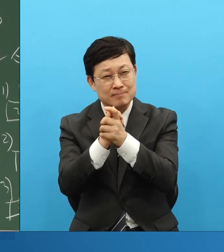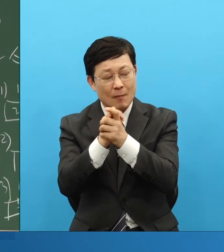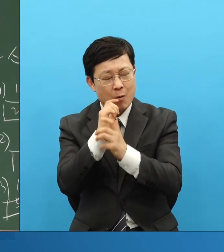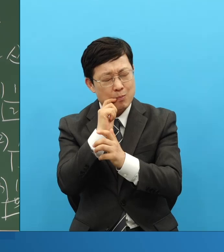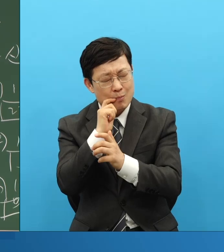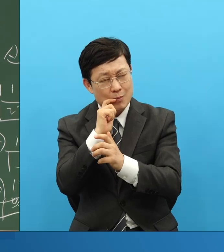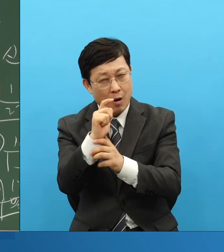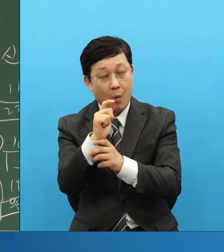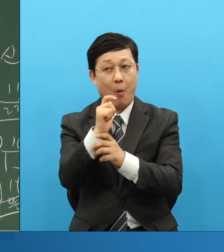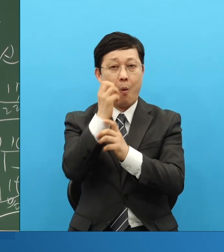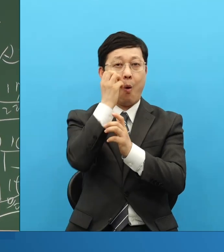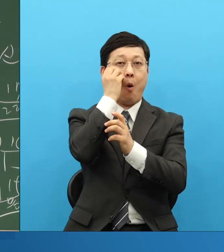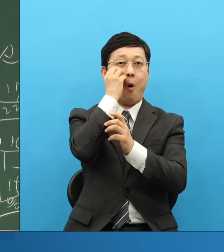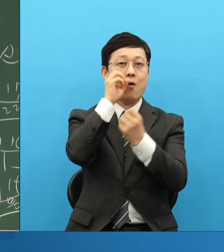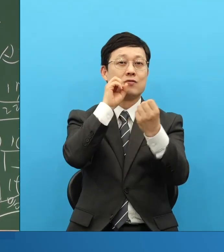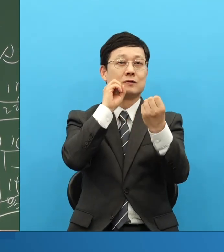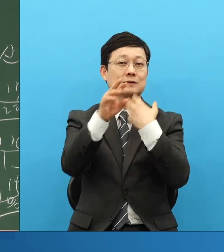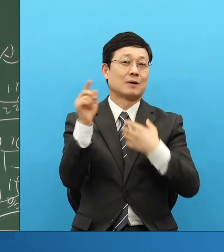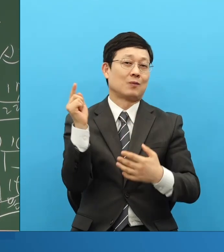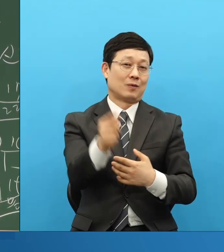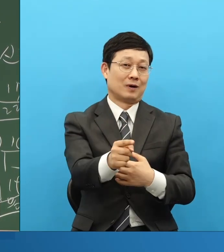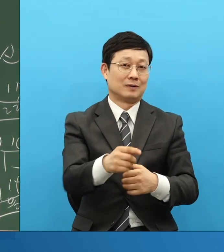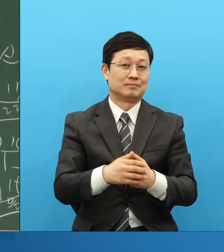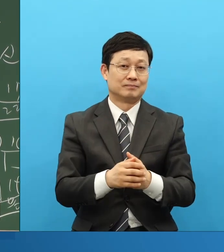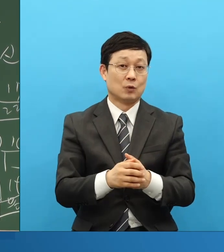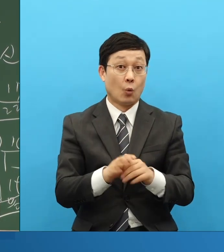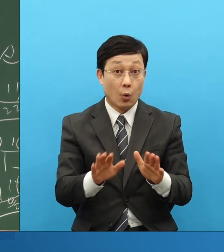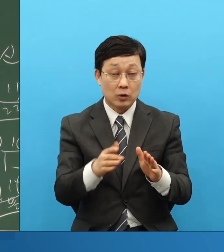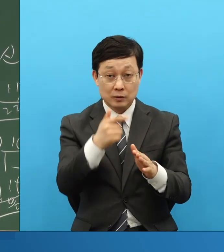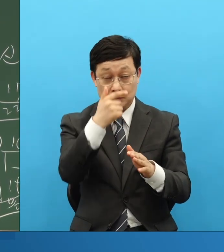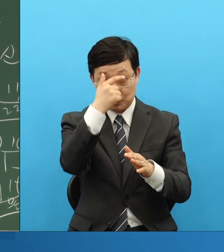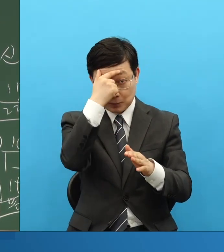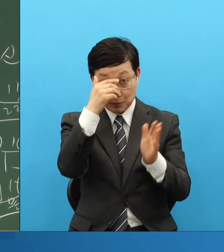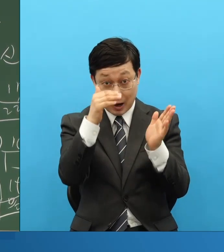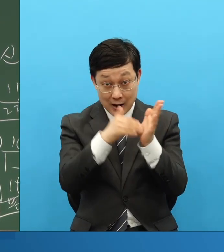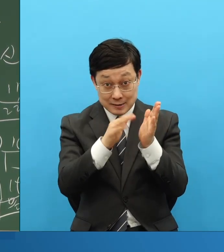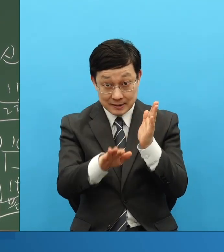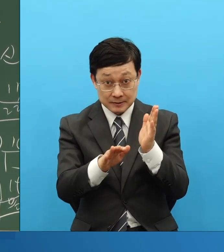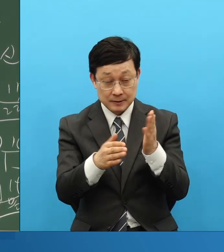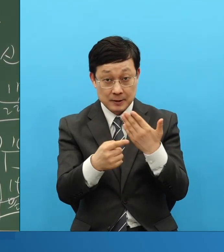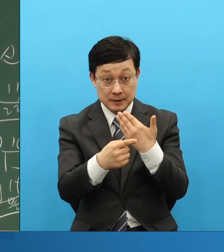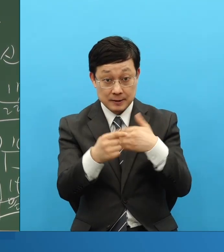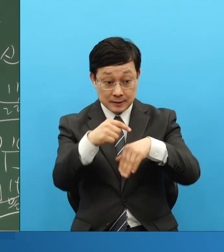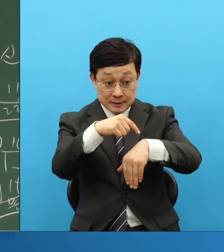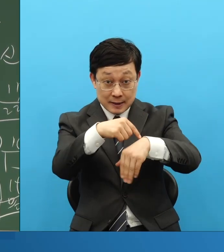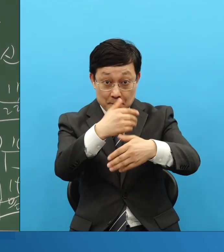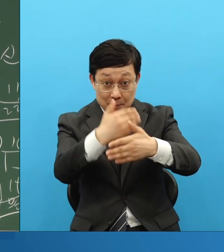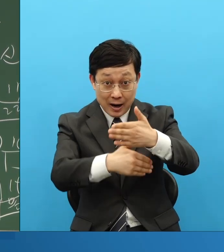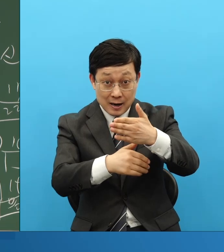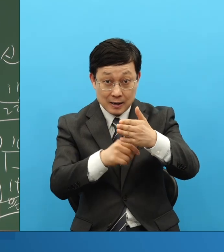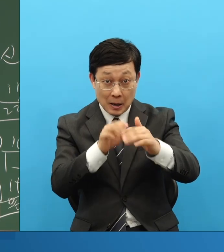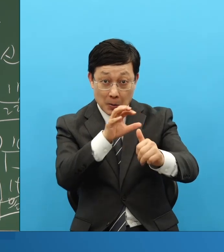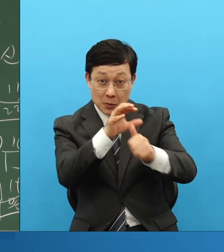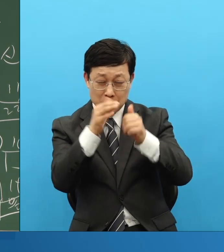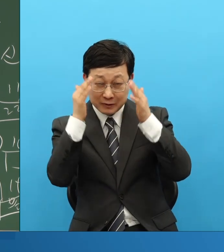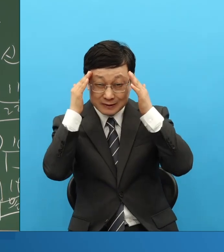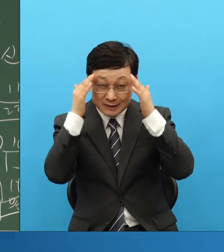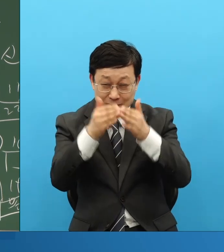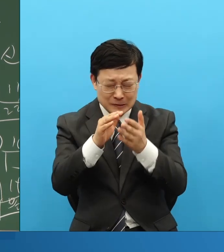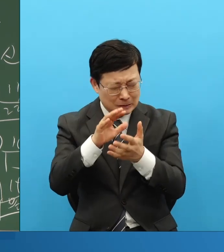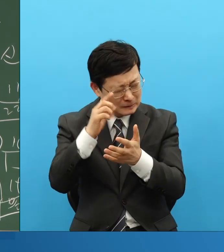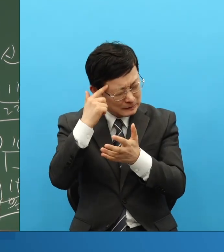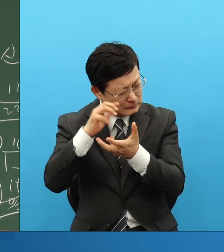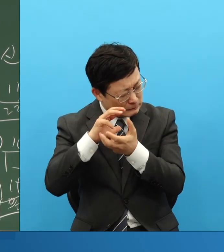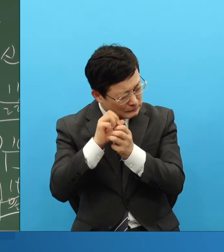걸 느끼게 돼요. And you'll sense amazingly the answers 오늘 come. 빈 시간에는 집중으로 기도하세요. Even though in the free time today, really concentrate in prayer. 뭐냐?